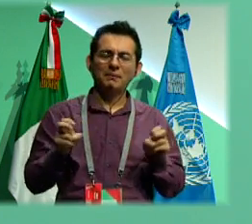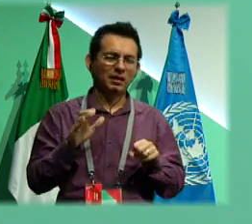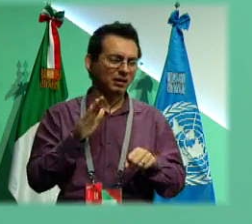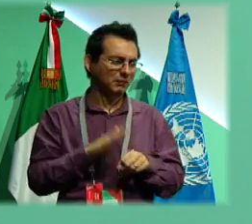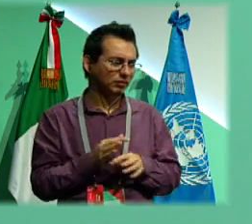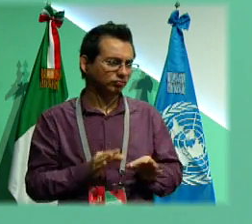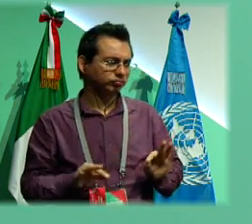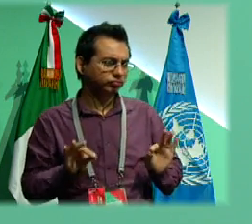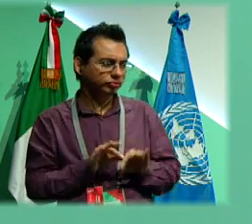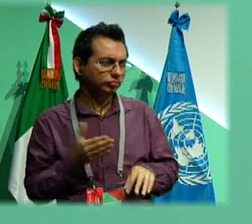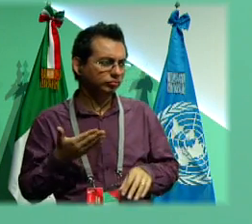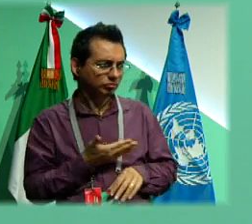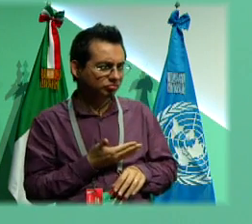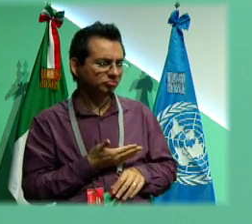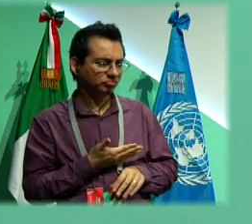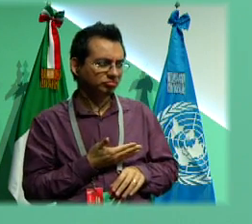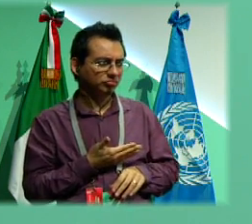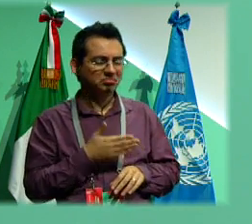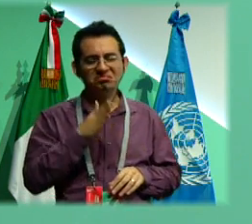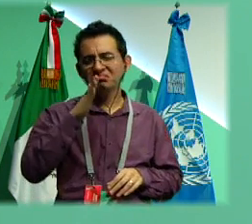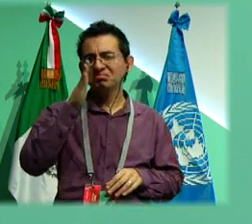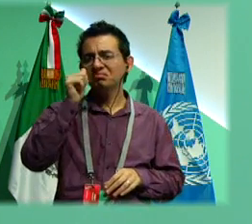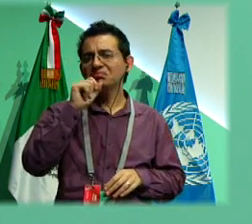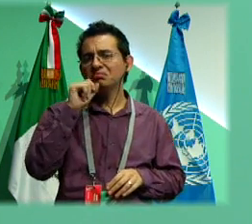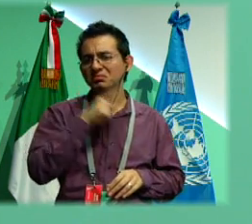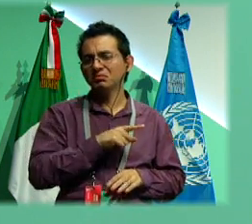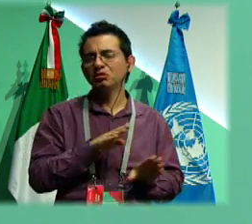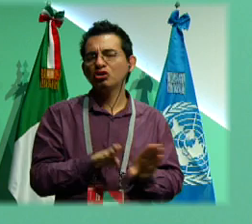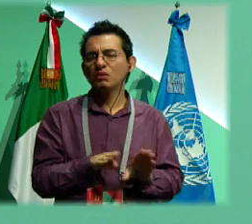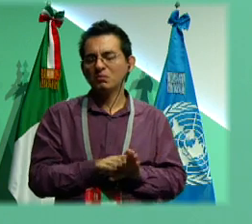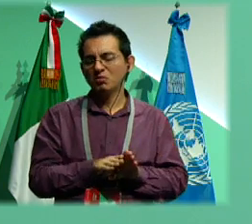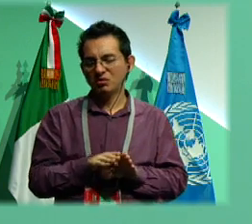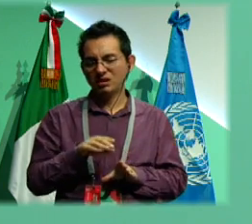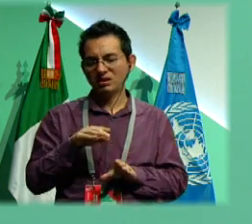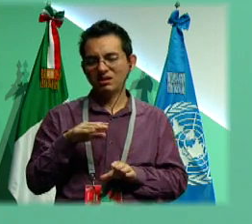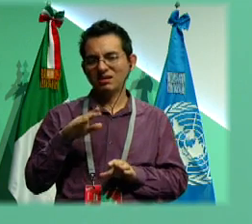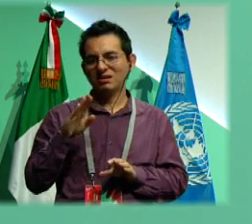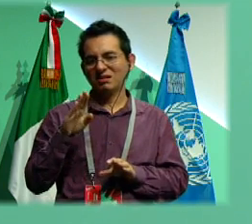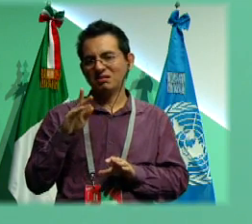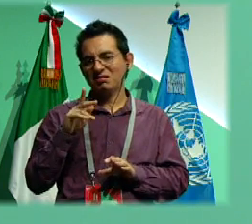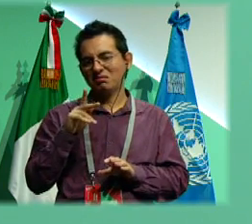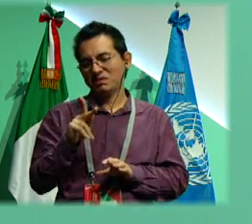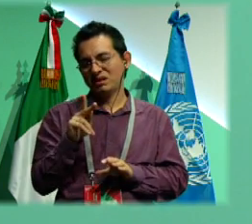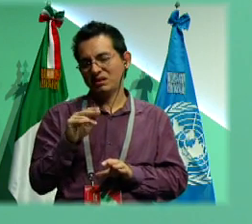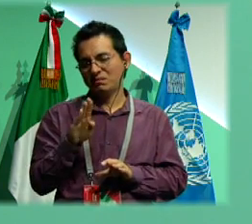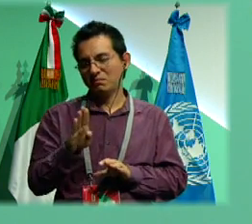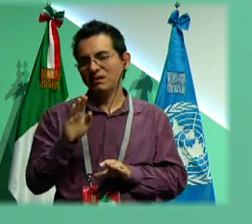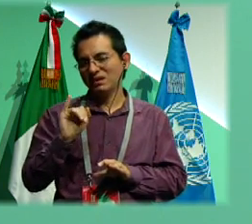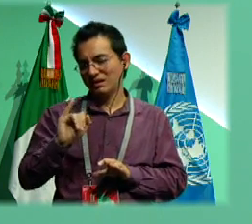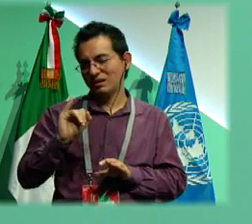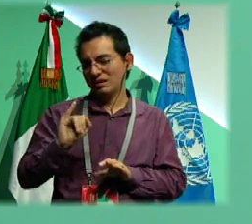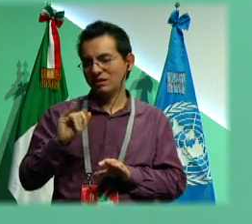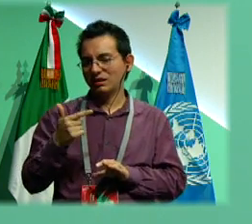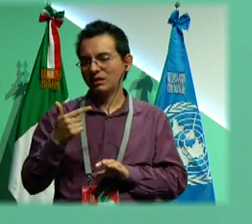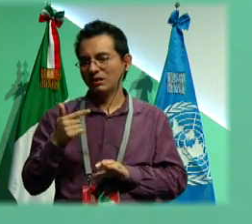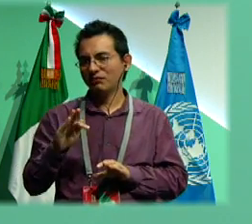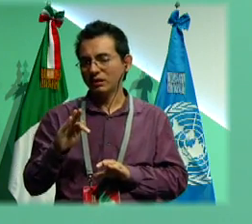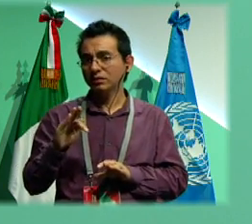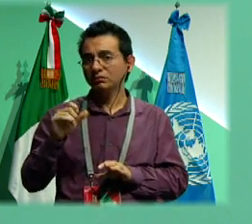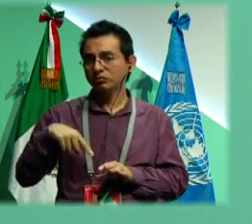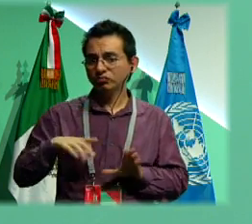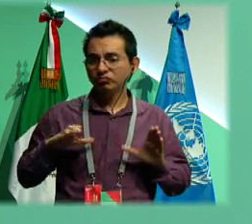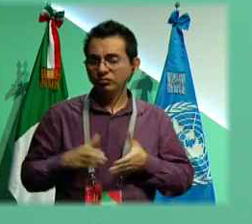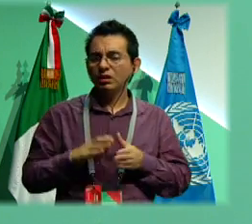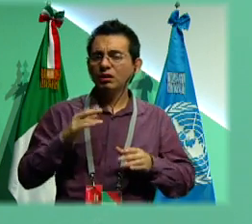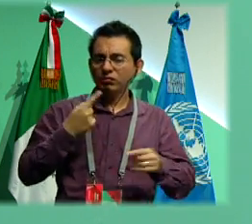à l'IGF, mais qui est très importante et qui se trouve au cœur de nombreux débats. Et